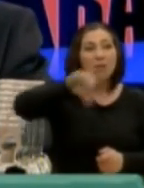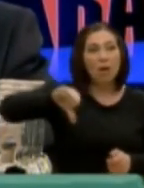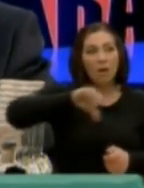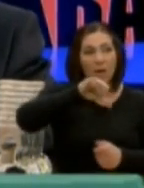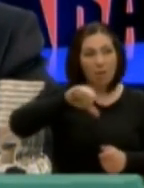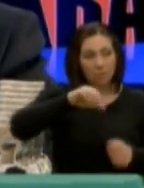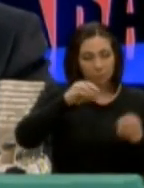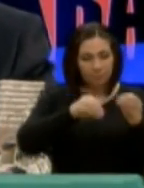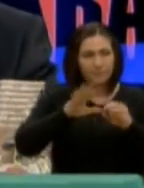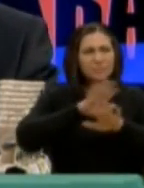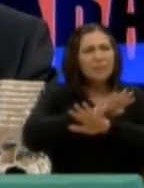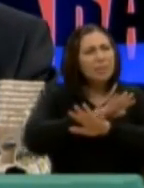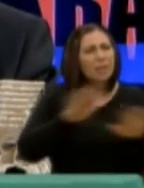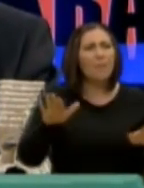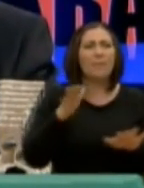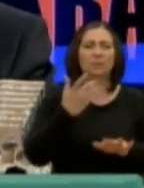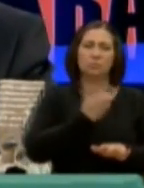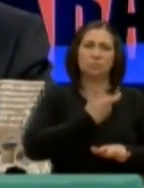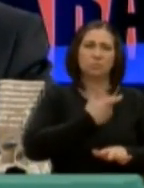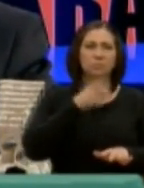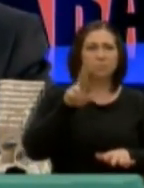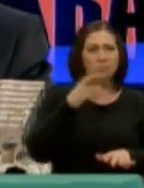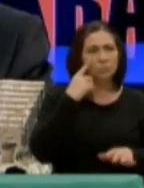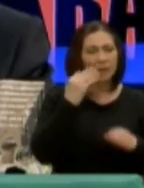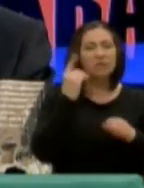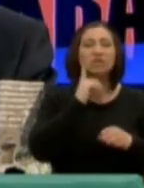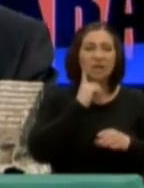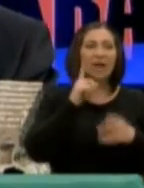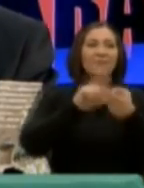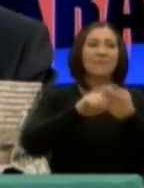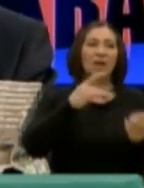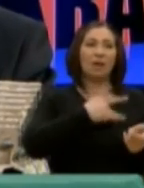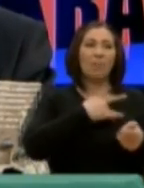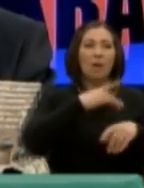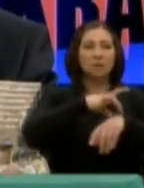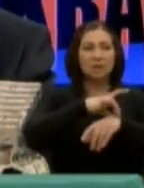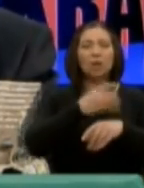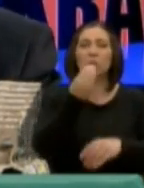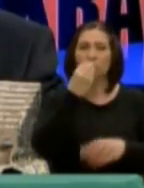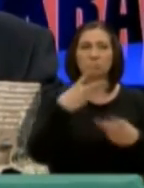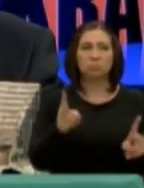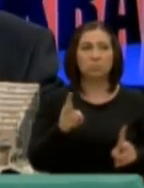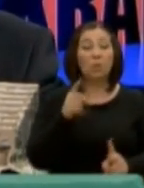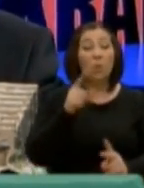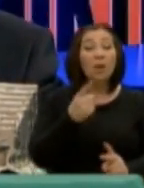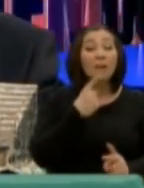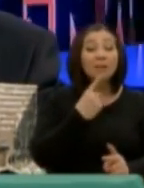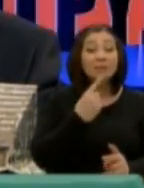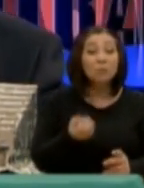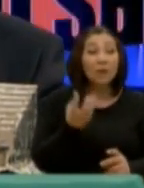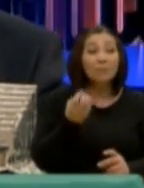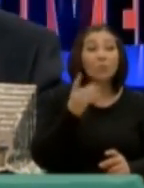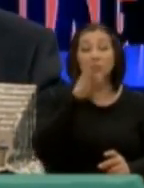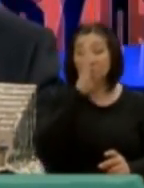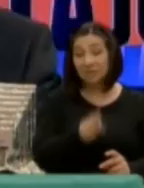Güzel. Tabii tabii. Tamamen yasal ruhsatlı şeker hastaları ve kalp hastaları yiyebiliyor. İşte ama lezzet üretmek ciddi temel istiyor. Onun